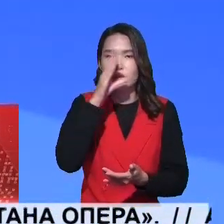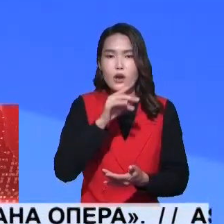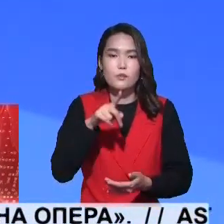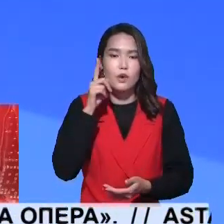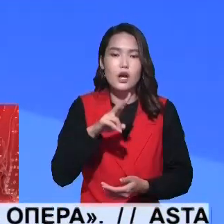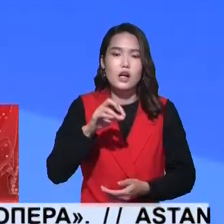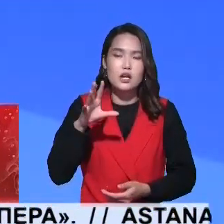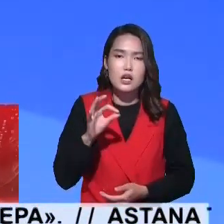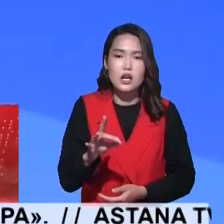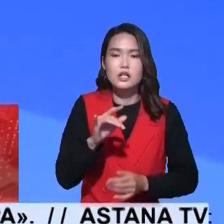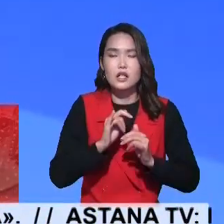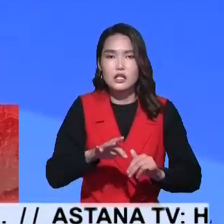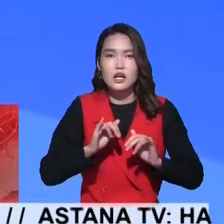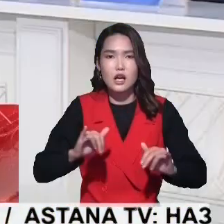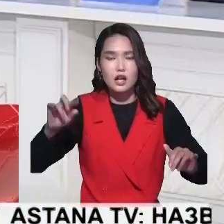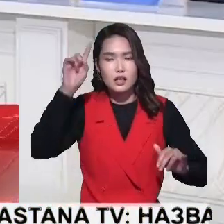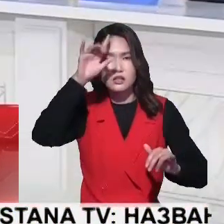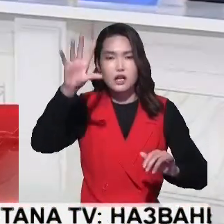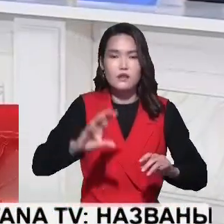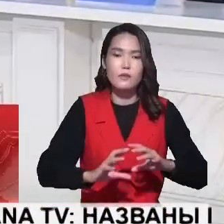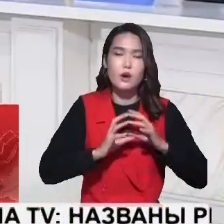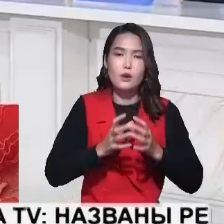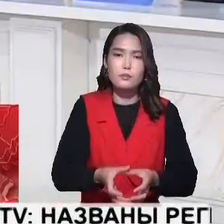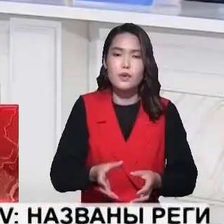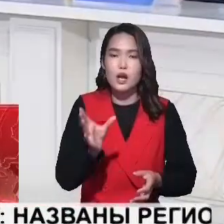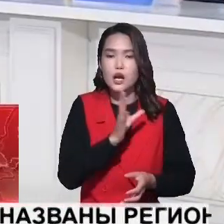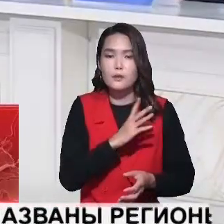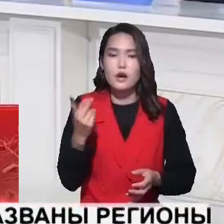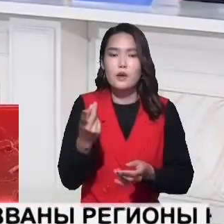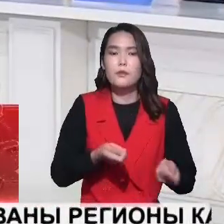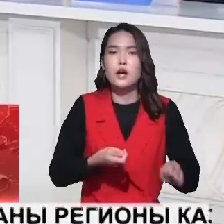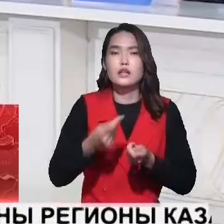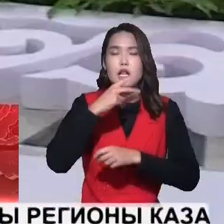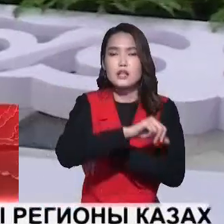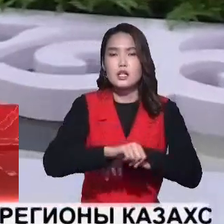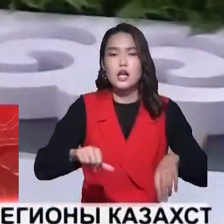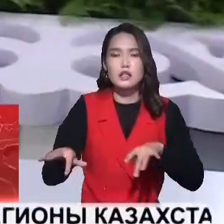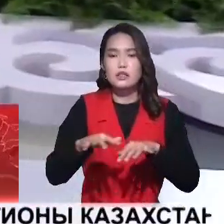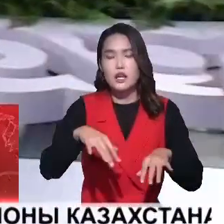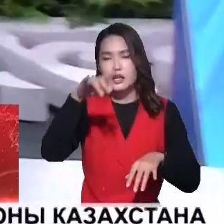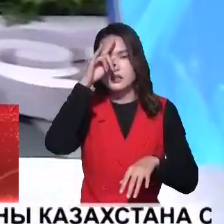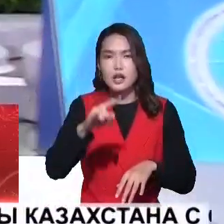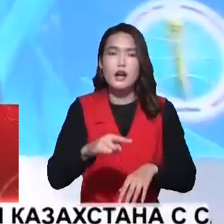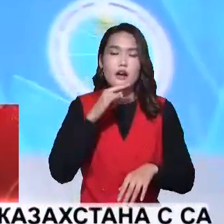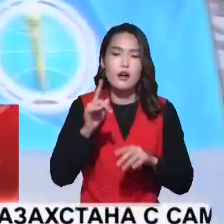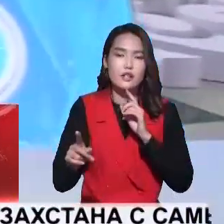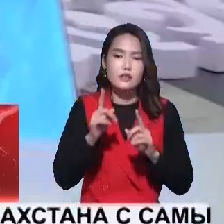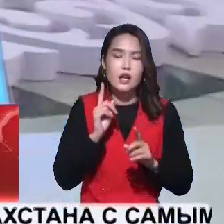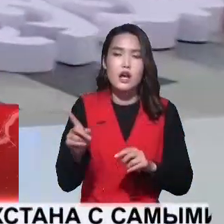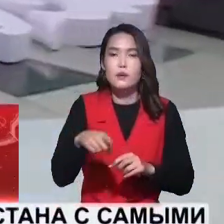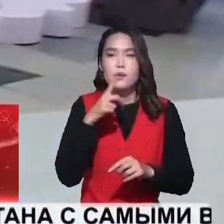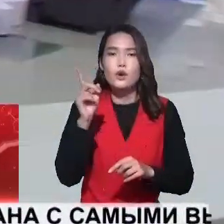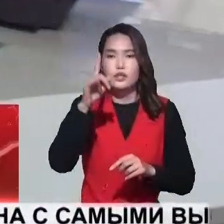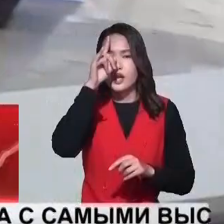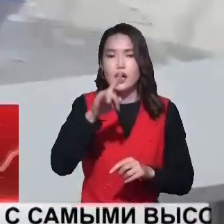лидеров в гармоничном развитии современного мира. Первый заместитель Министерства иностранных дел Казахстана также выступил на заседании, отмечая, что